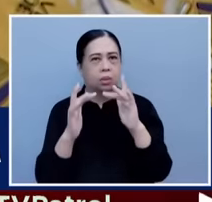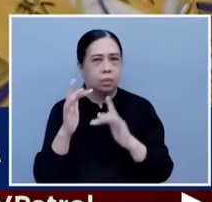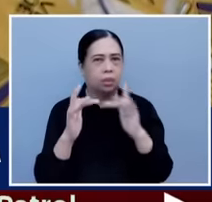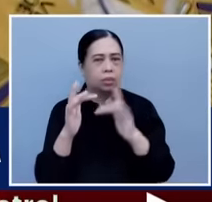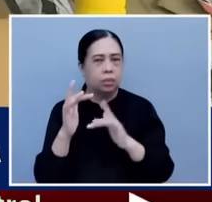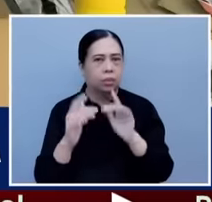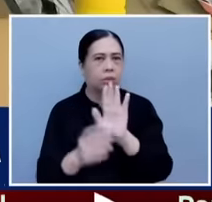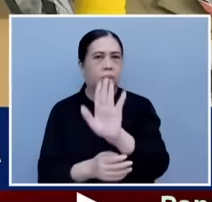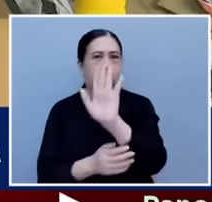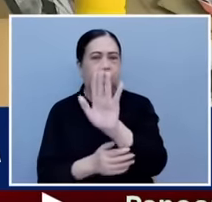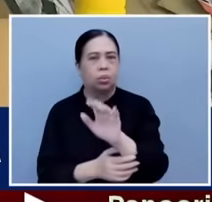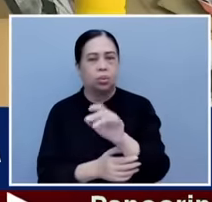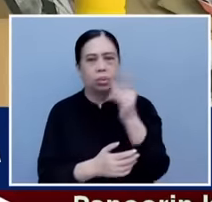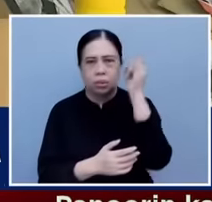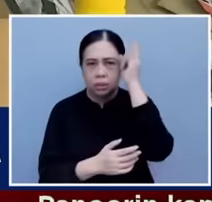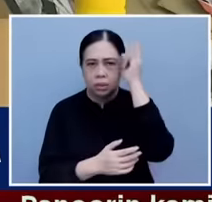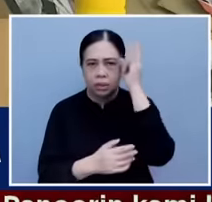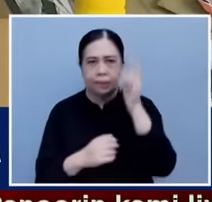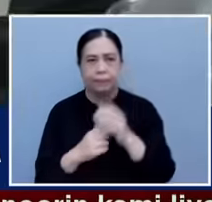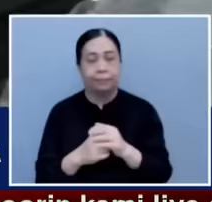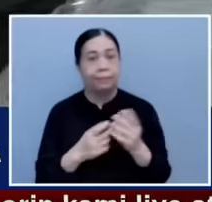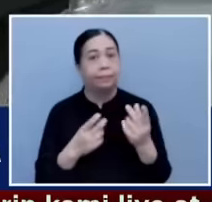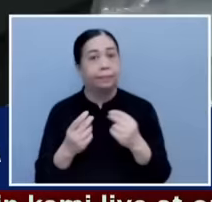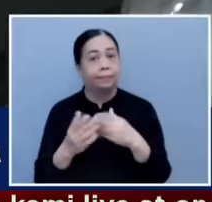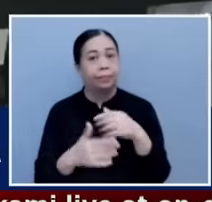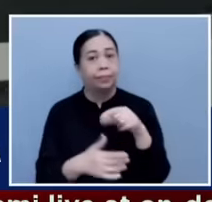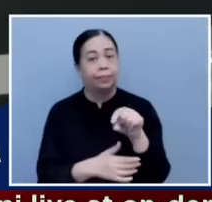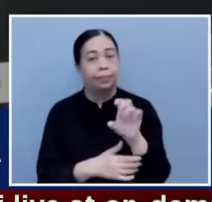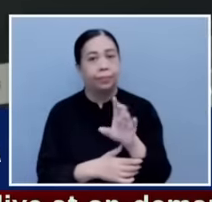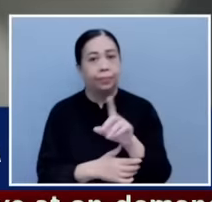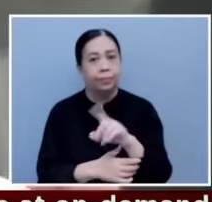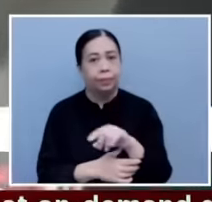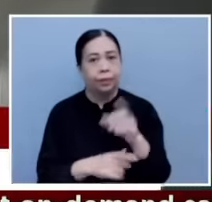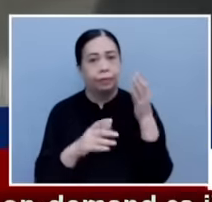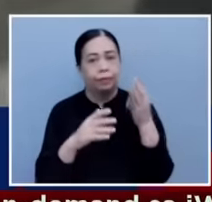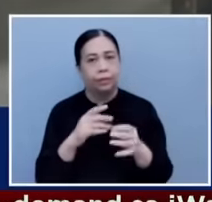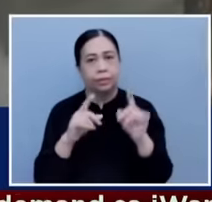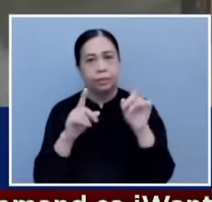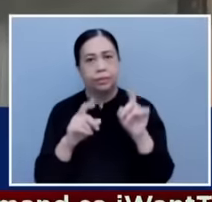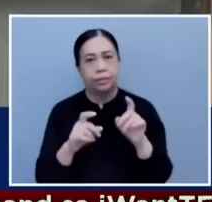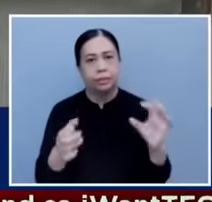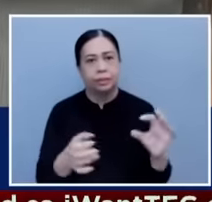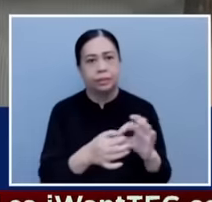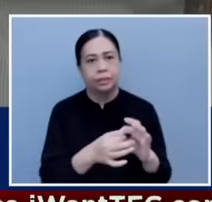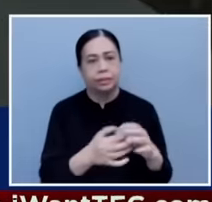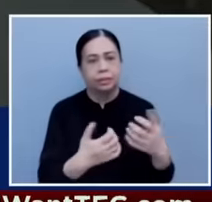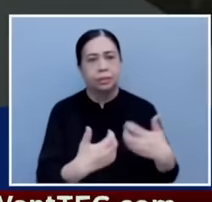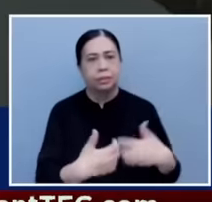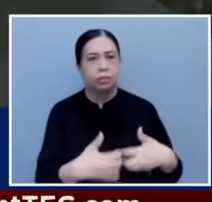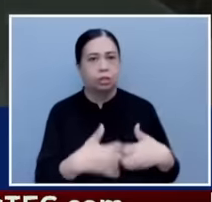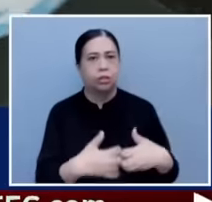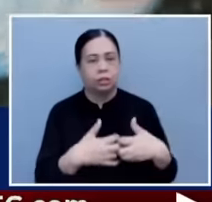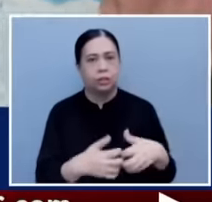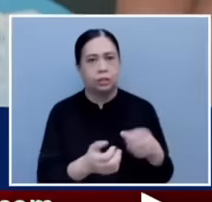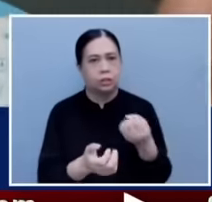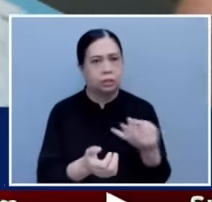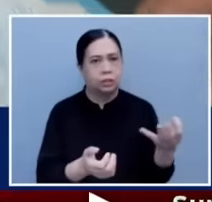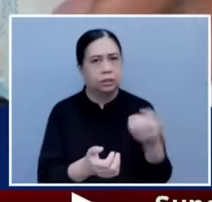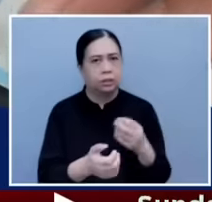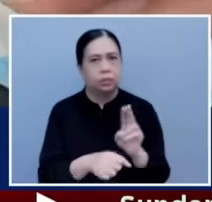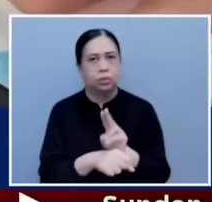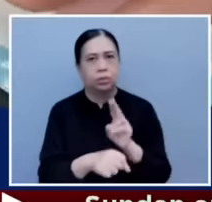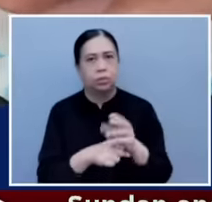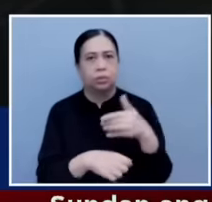inyong signal. Isinagawa naman sa Quezon City ang final testing and sealing ng mga vote counting machine na gagamitin sa